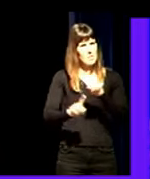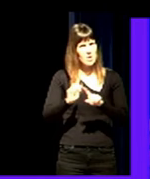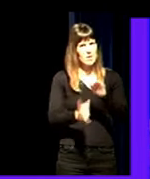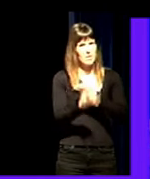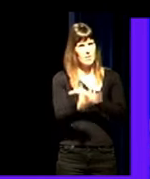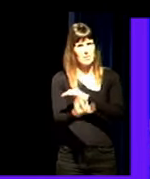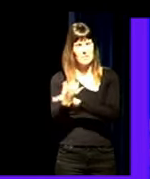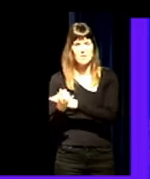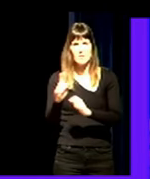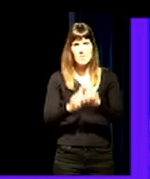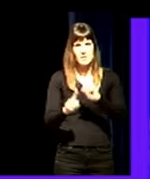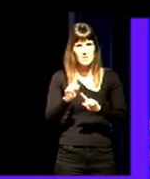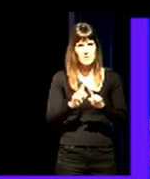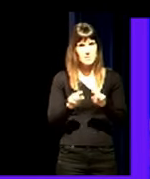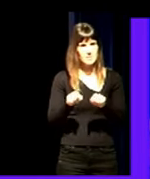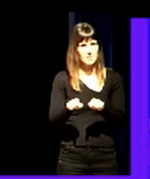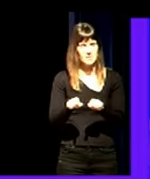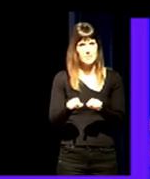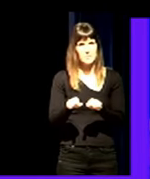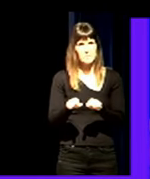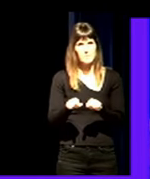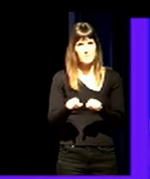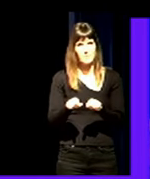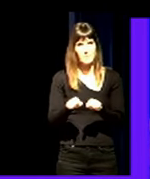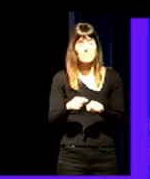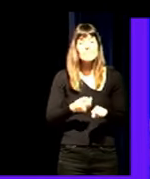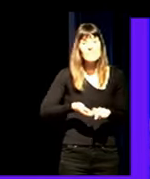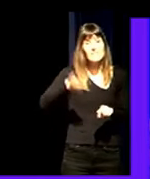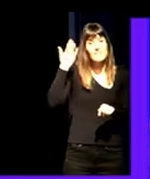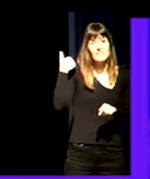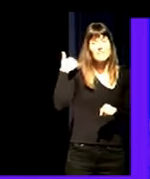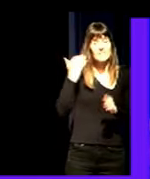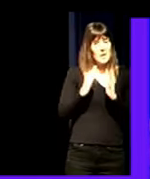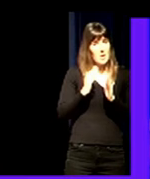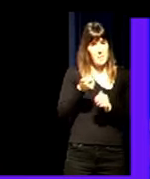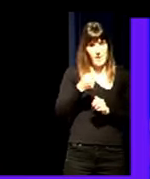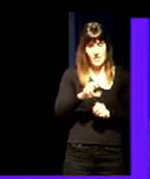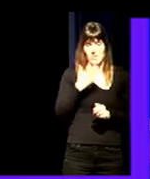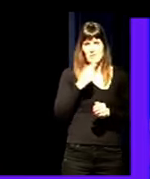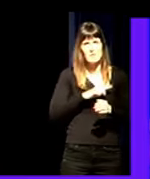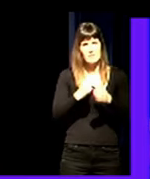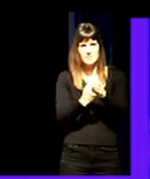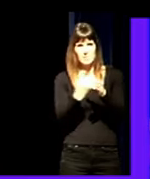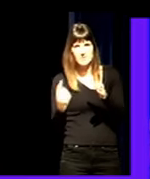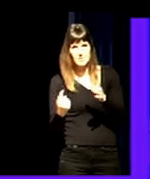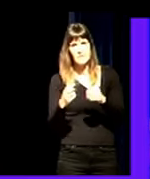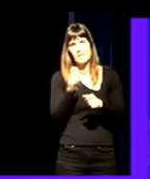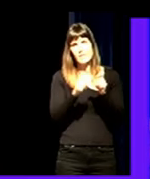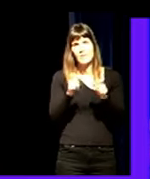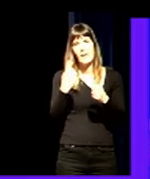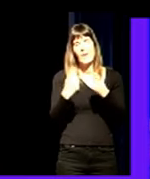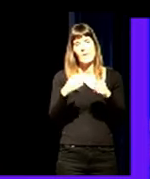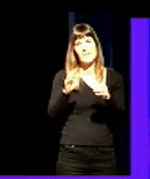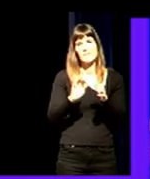arazoak, dira lehen den euskan arazoak da, bazterketan, ez dutela sartu ez dakin hori, komentatu dutela ez